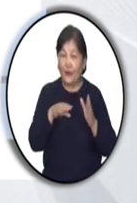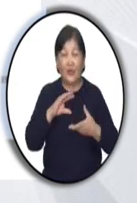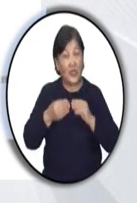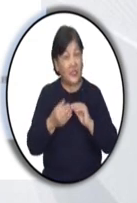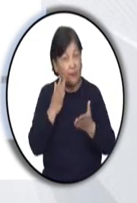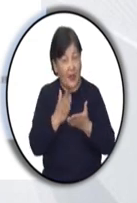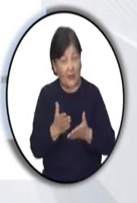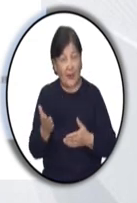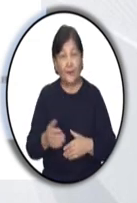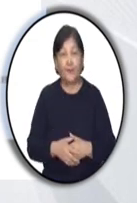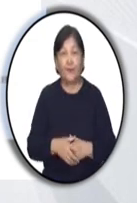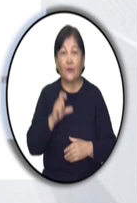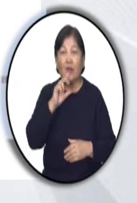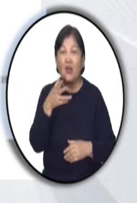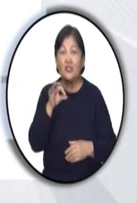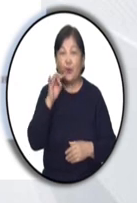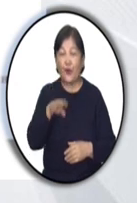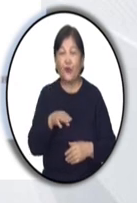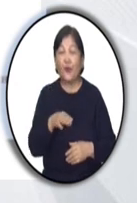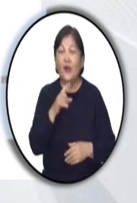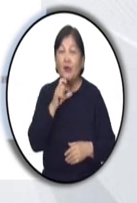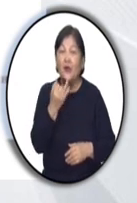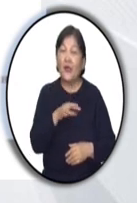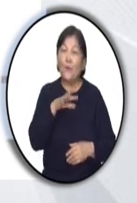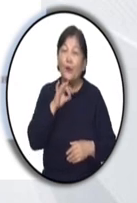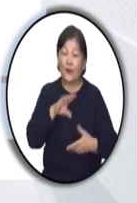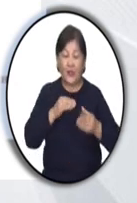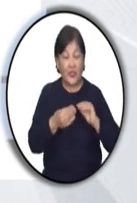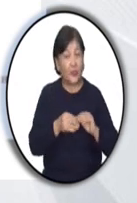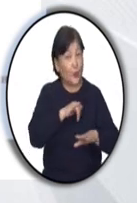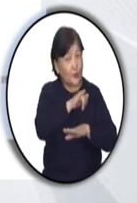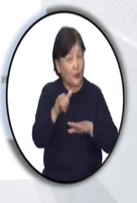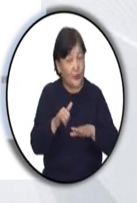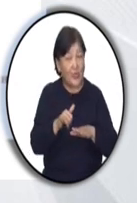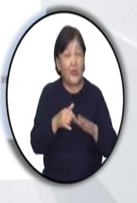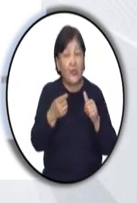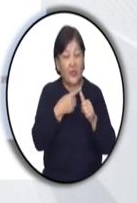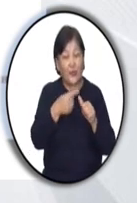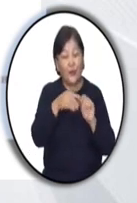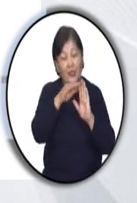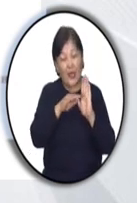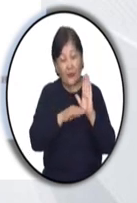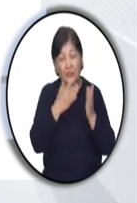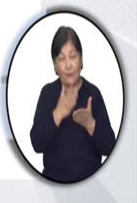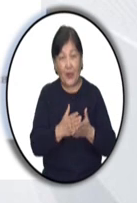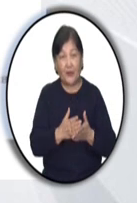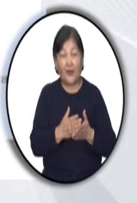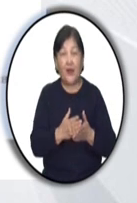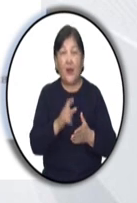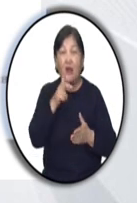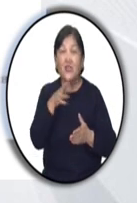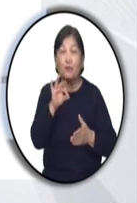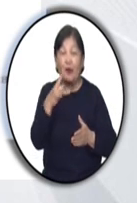экспорт хийсэн байна. За эхний диаграм дээр бол экспорт импорт хийсэн улс орнуудыг одоо харуулсан